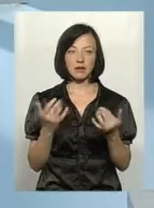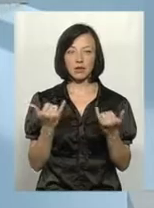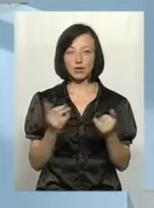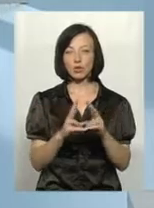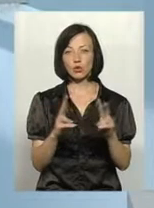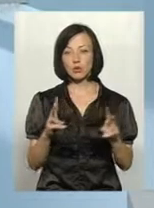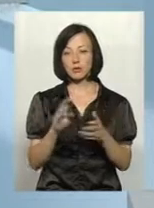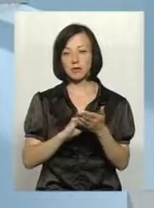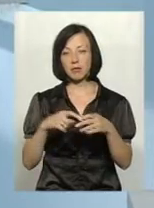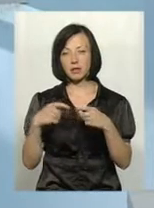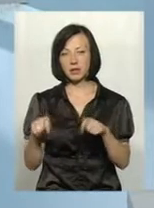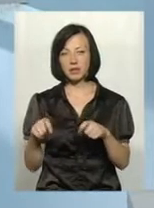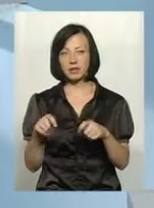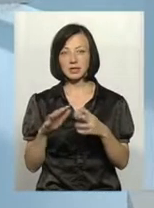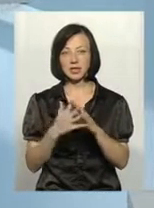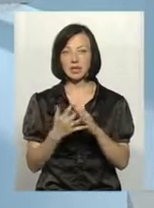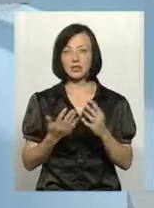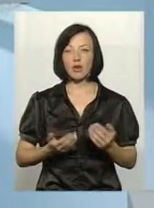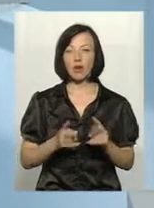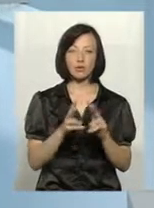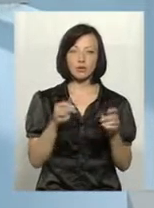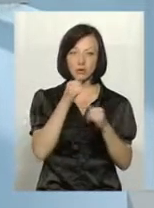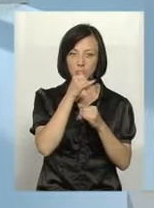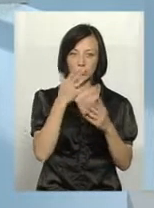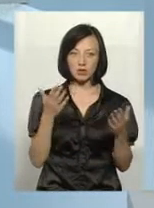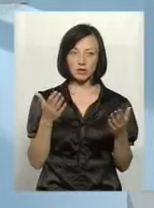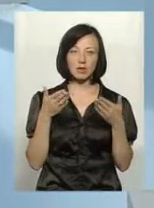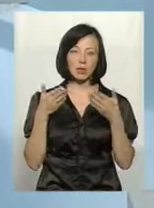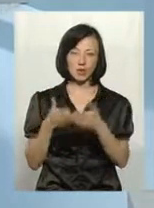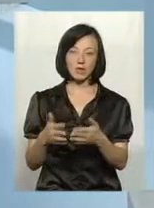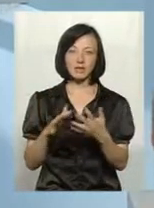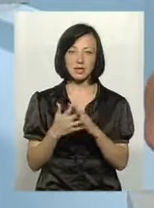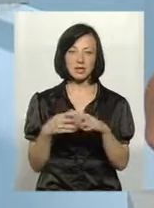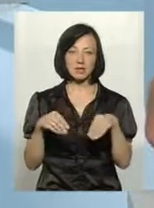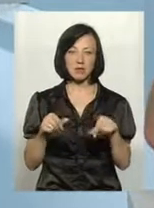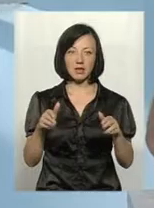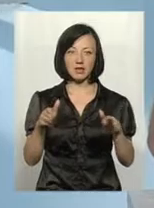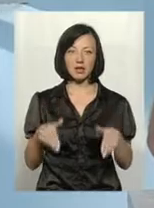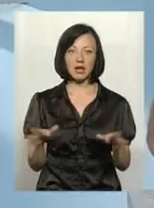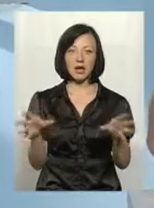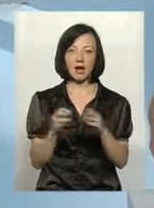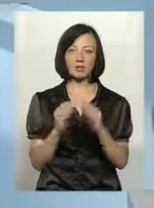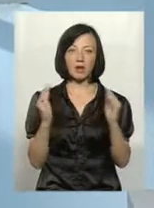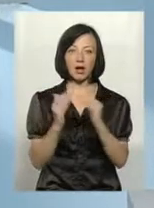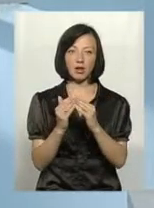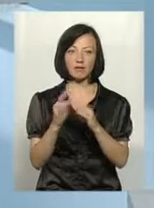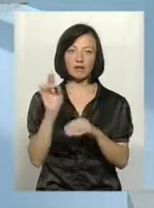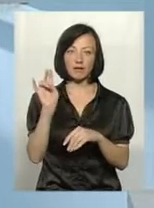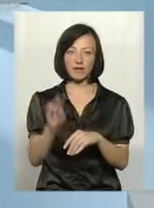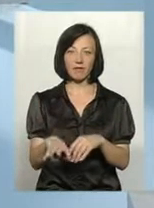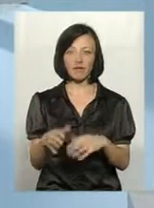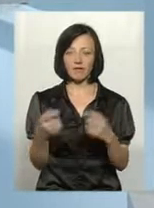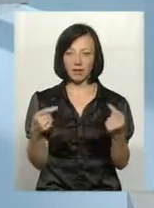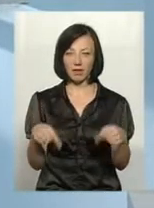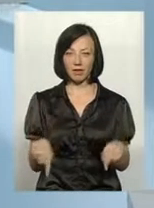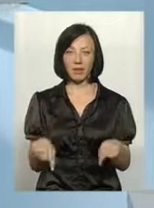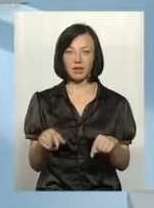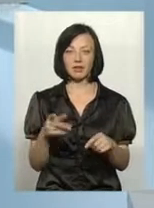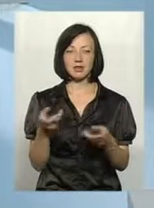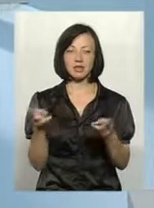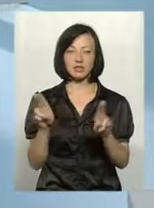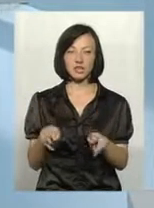хтось перепродав, якщо села більш-менш живі, а хтось не, якщо села глухі, звичайно, та земельна діляночка разом з тою хатою, вона там доживає свого кінця, і вона